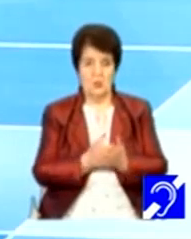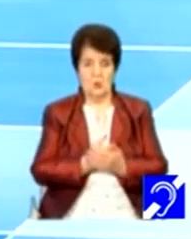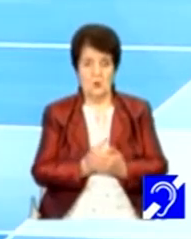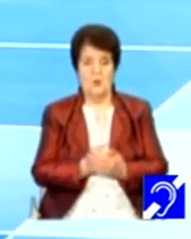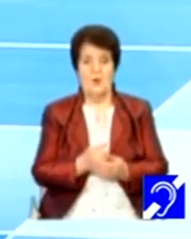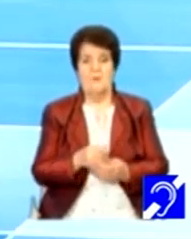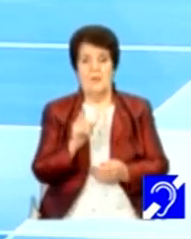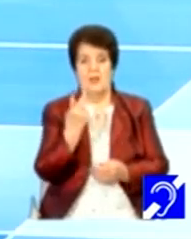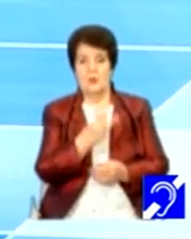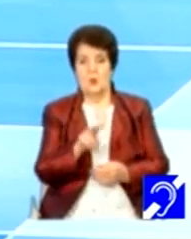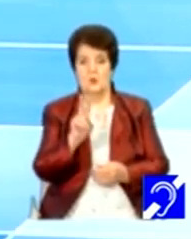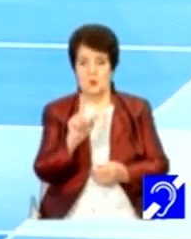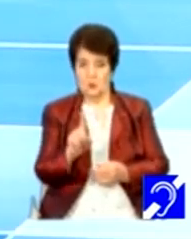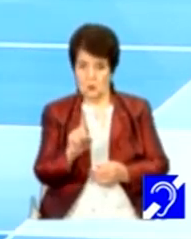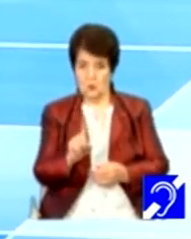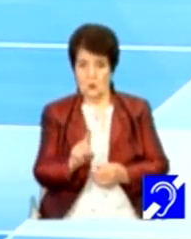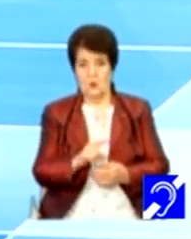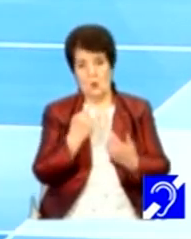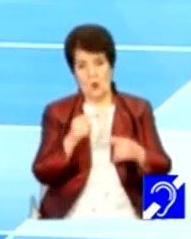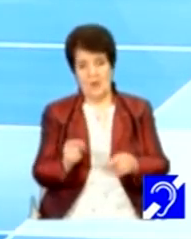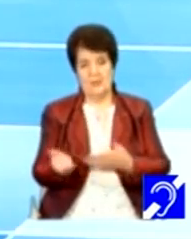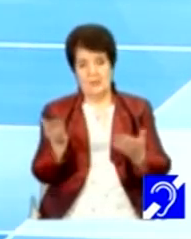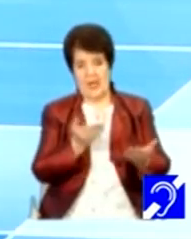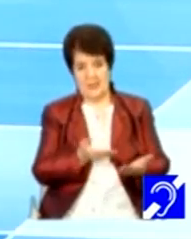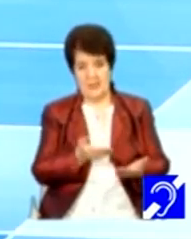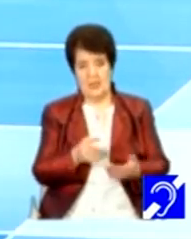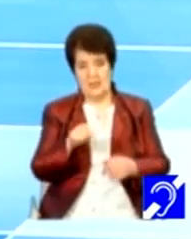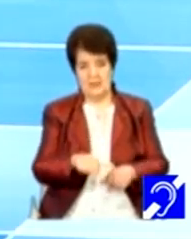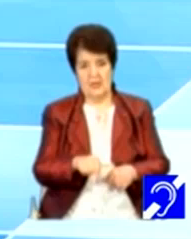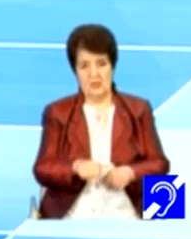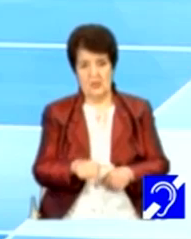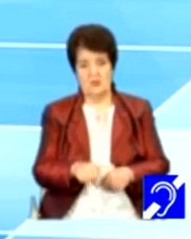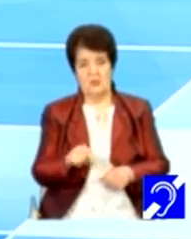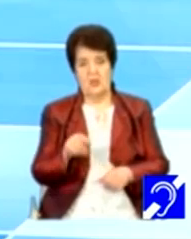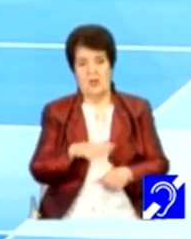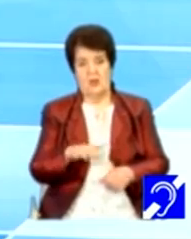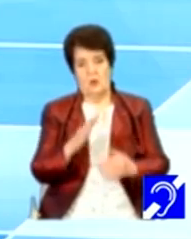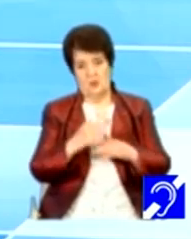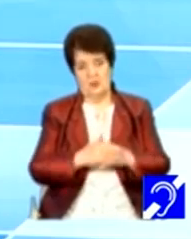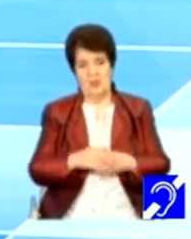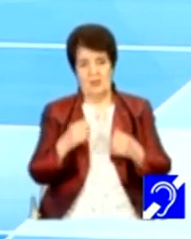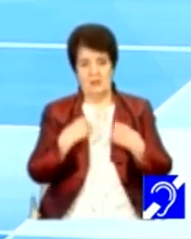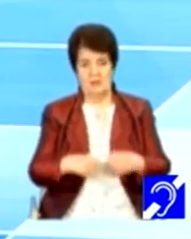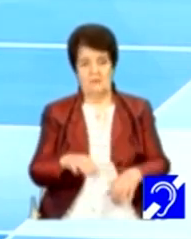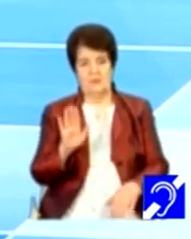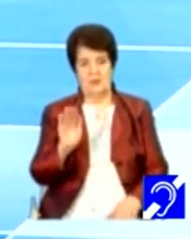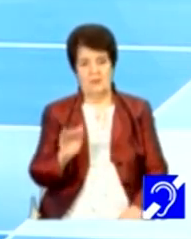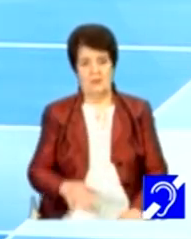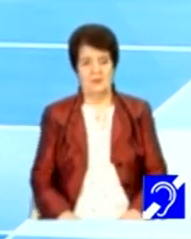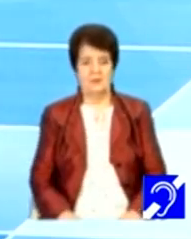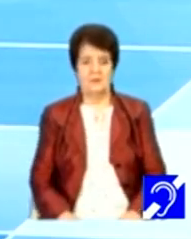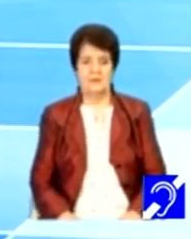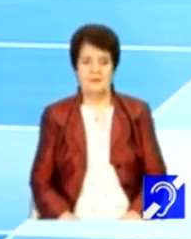la ora 21 cu alți candidați aici lângă mine în studio. O seară frumoasă în continuare, toate bune!